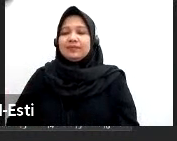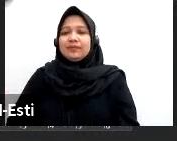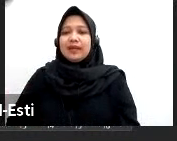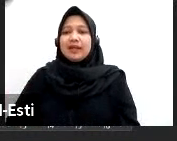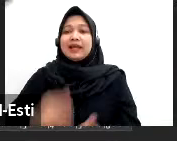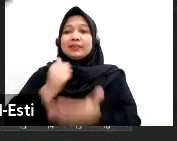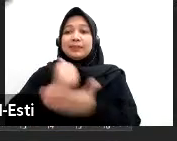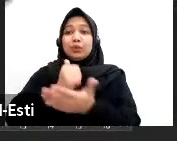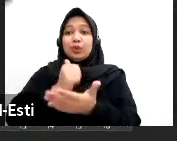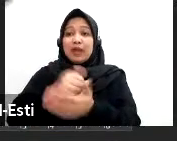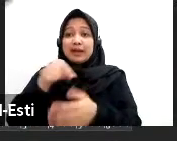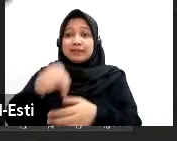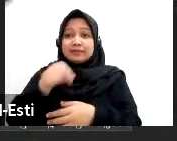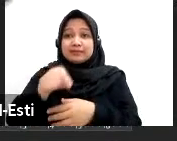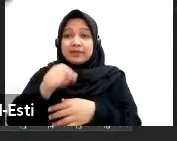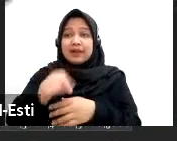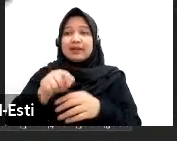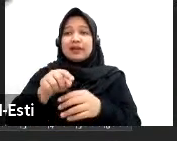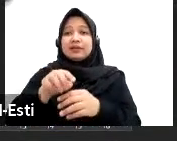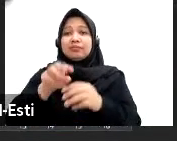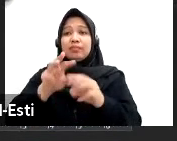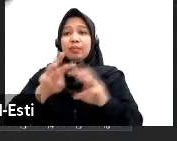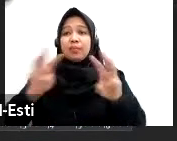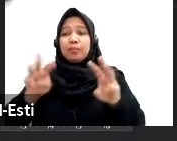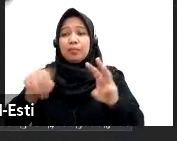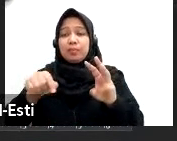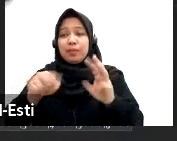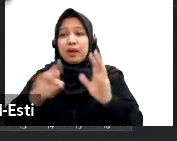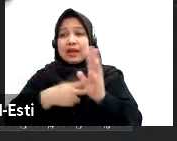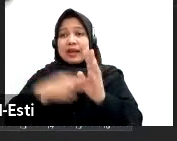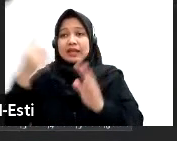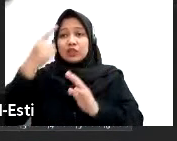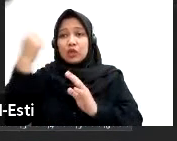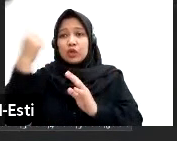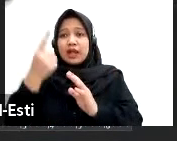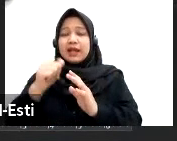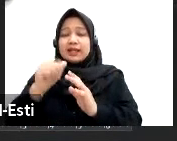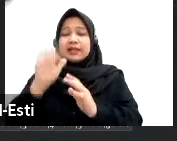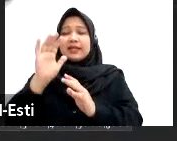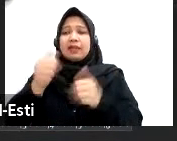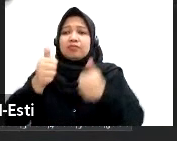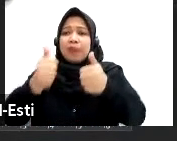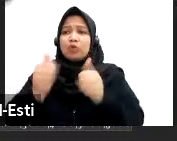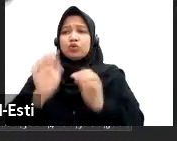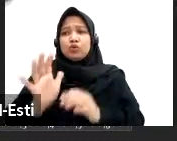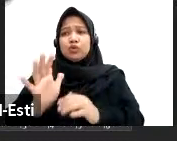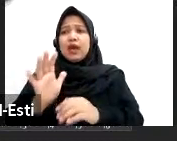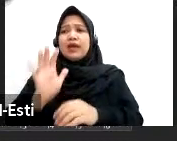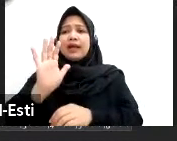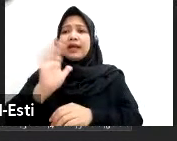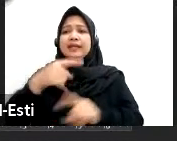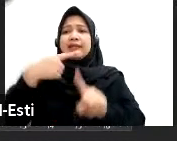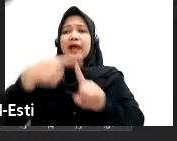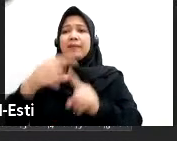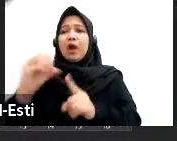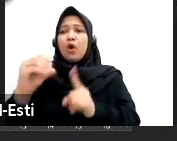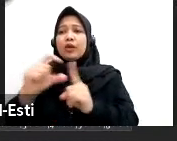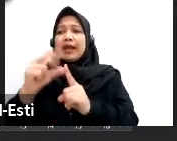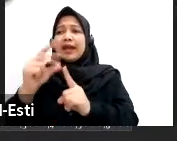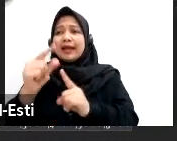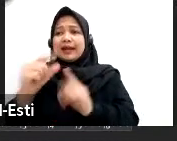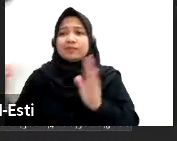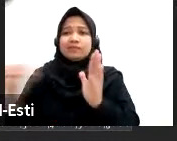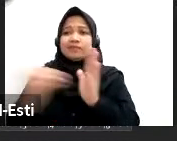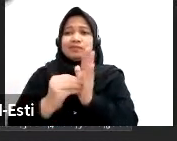sangat baik ini portal nasional hingga kita mengintegrasikan audio akhirnya di dalam hujan kita bisa mengembangkan mereka